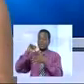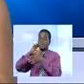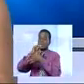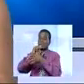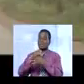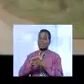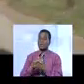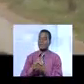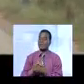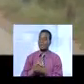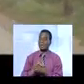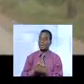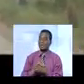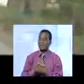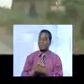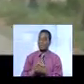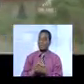Sako.